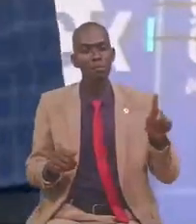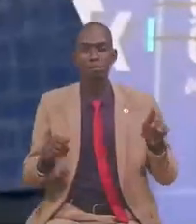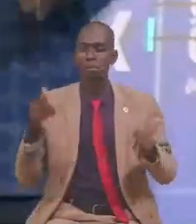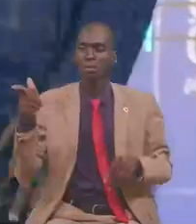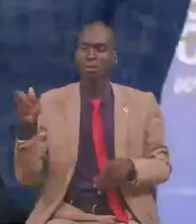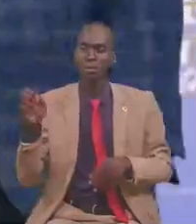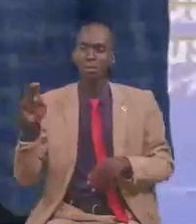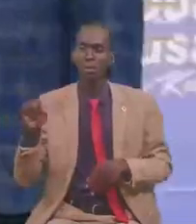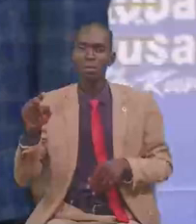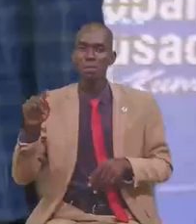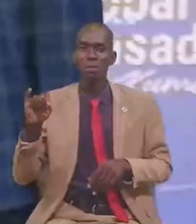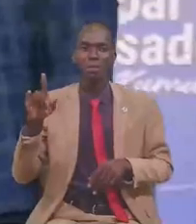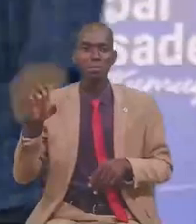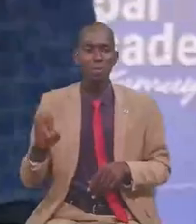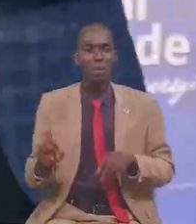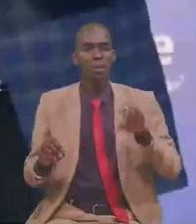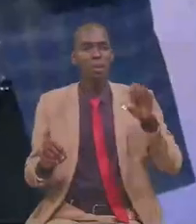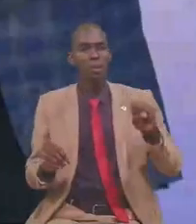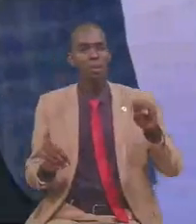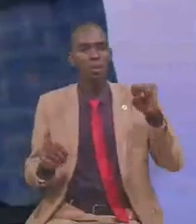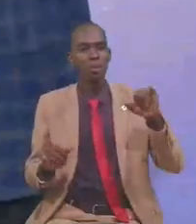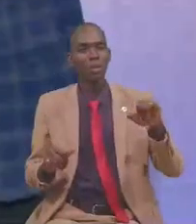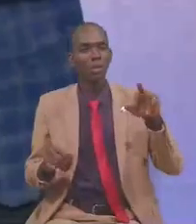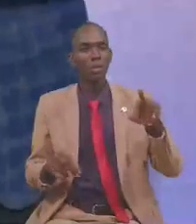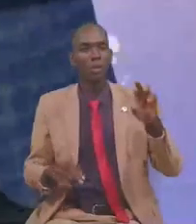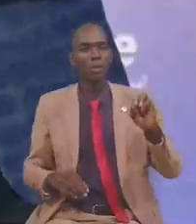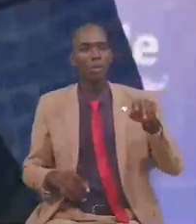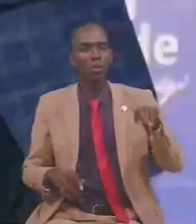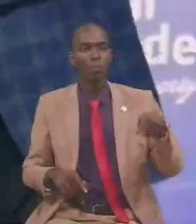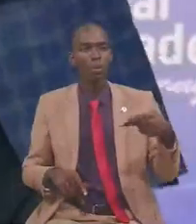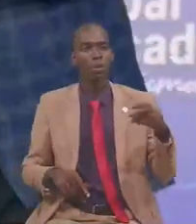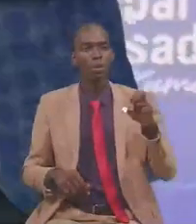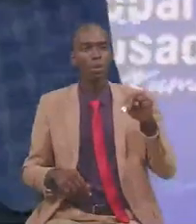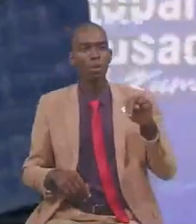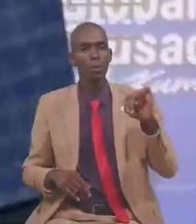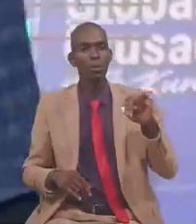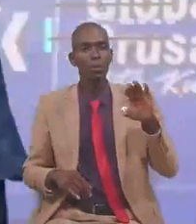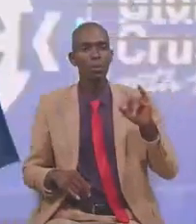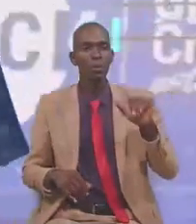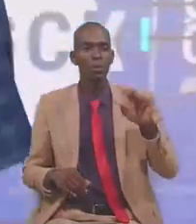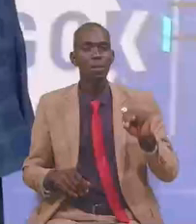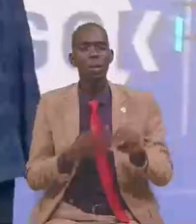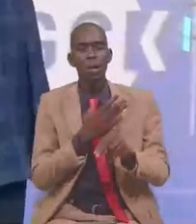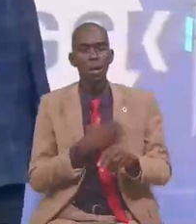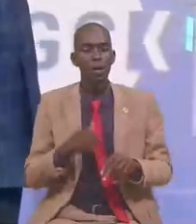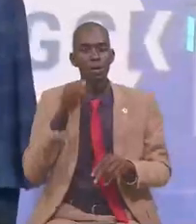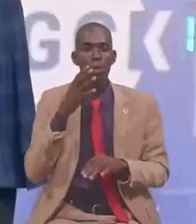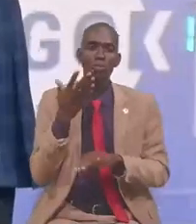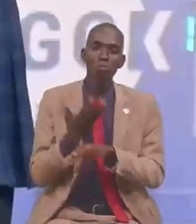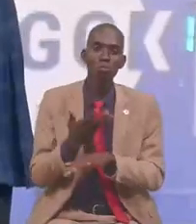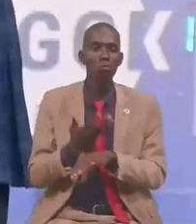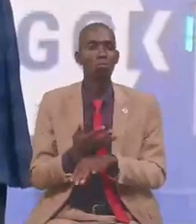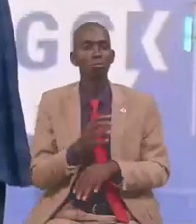syro-phénicienne d'origine. Elle le pria de chasser le